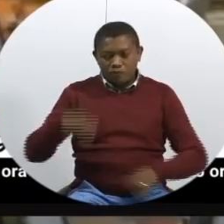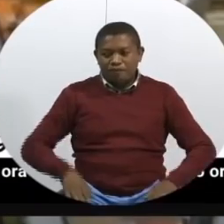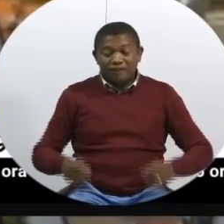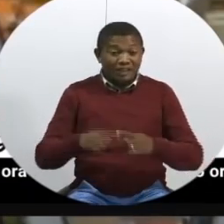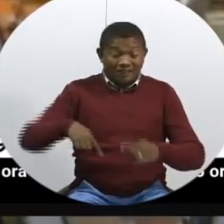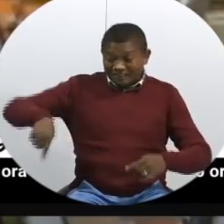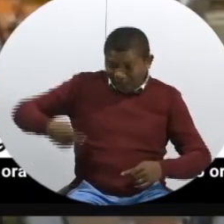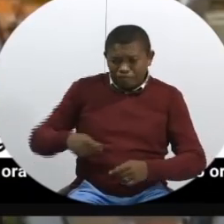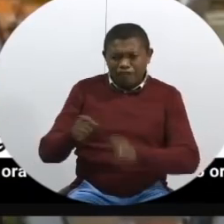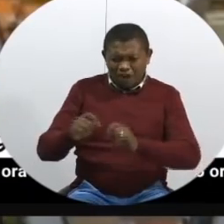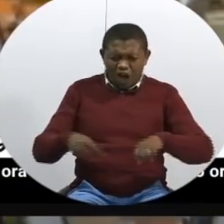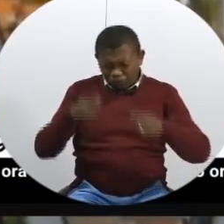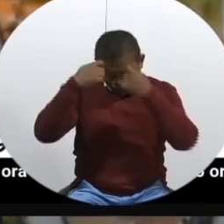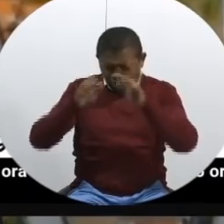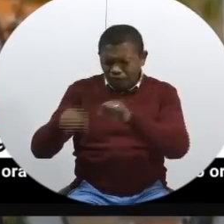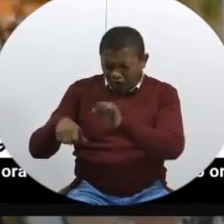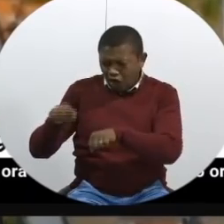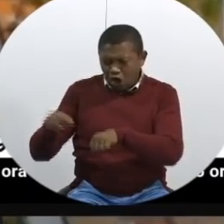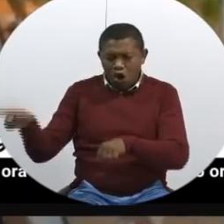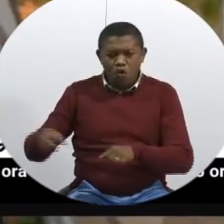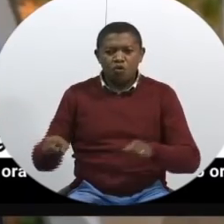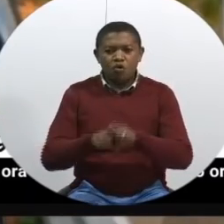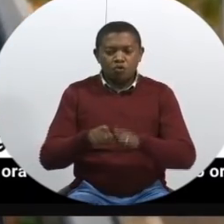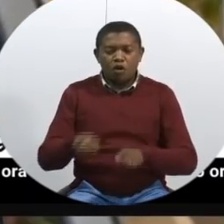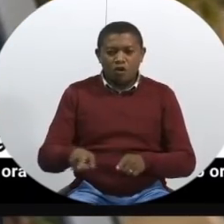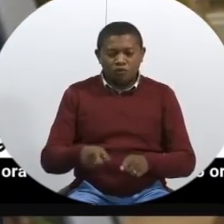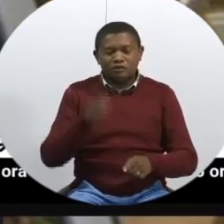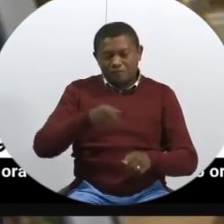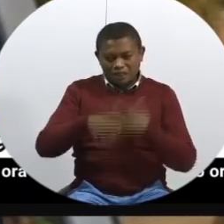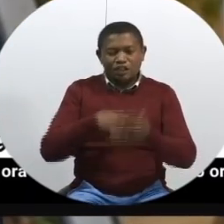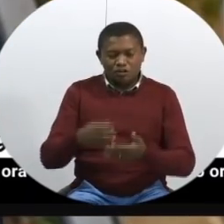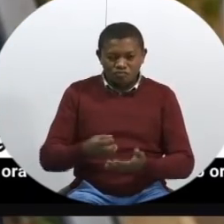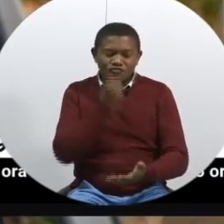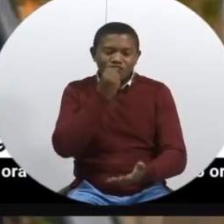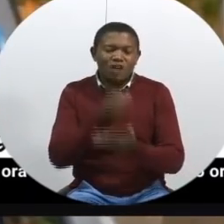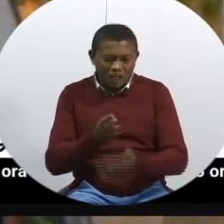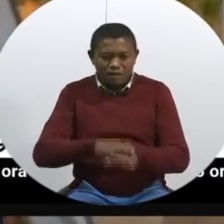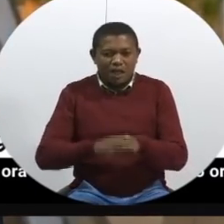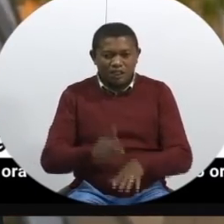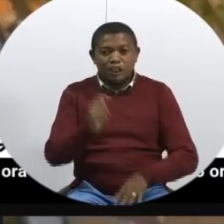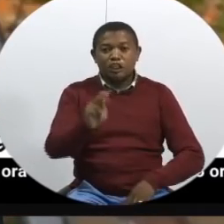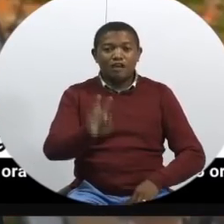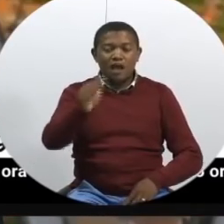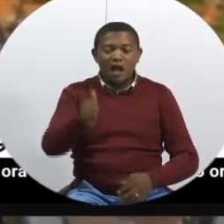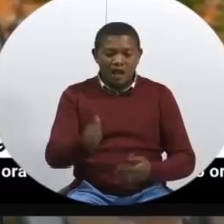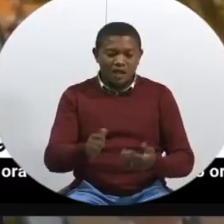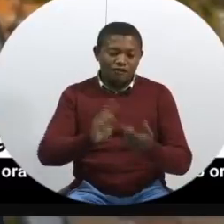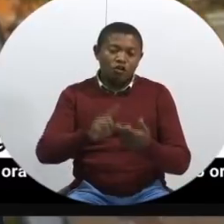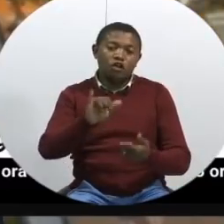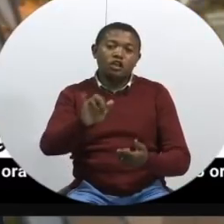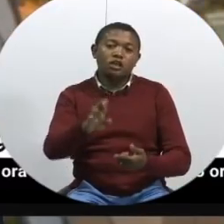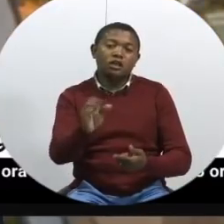dia mifanarahana hoe atao ihany an ny déclaration de TVA sy ny IRSA. Zany rehetrarehetra zany